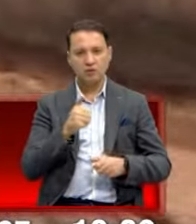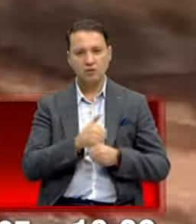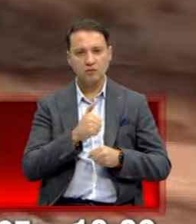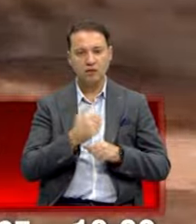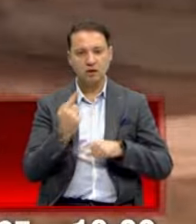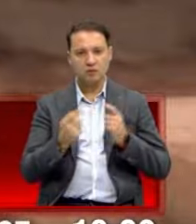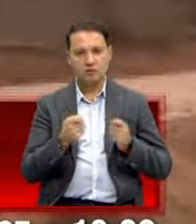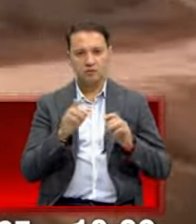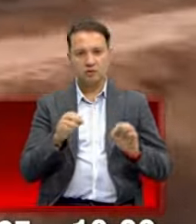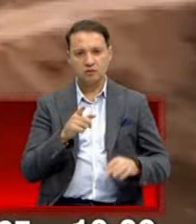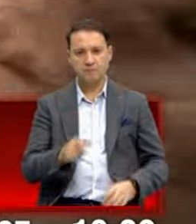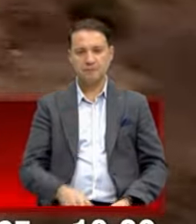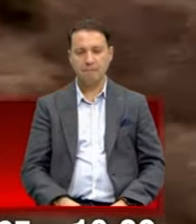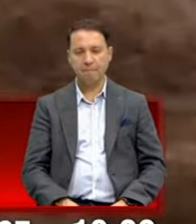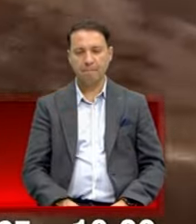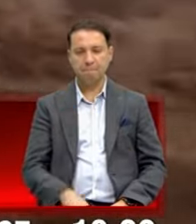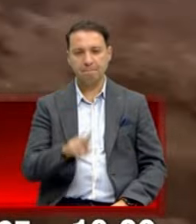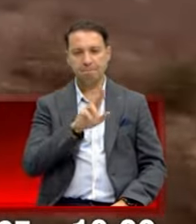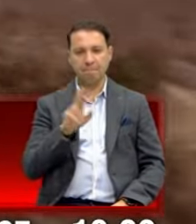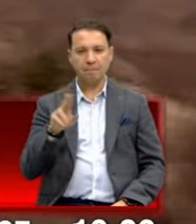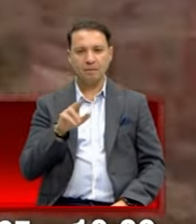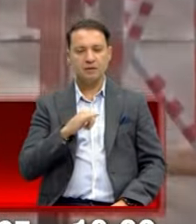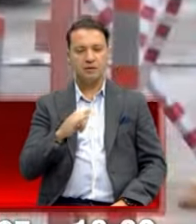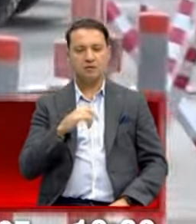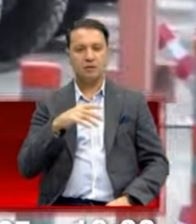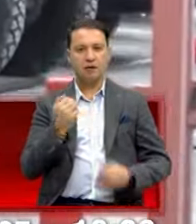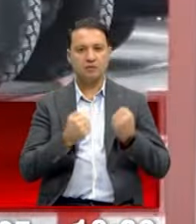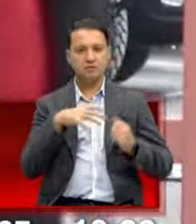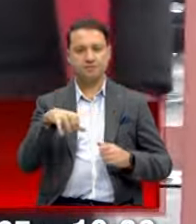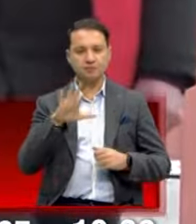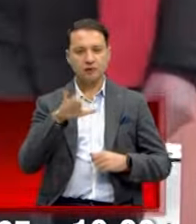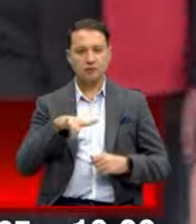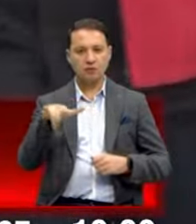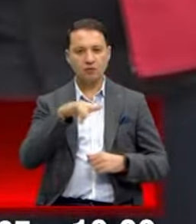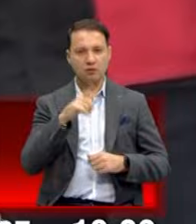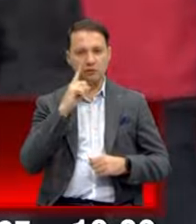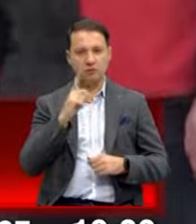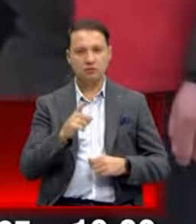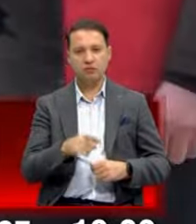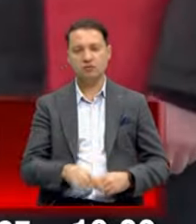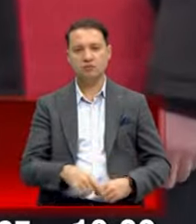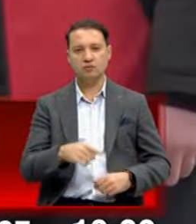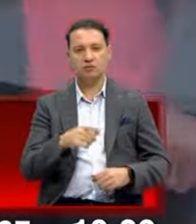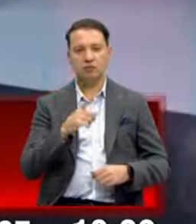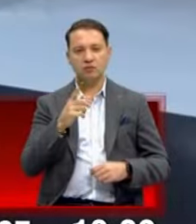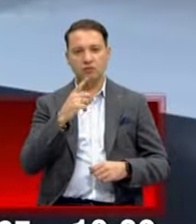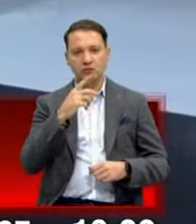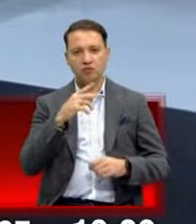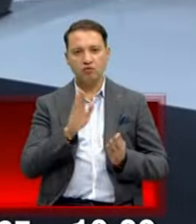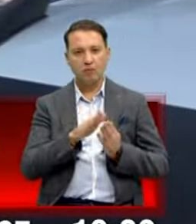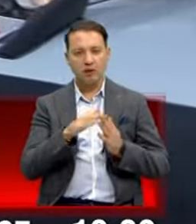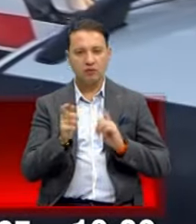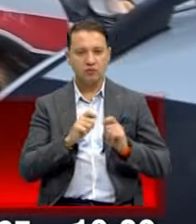görevli arama çalışmasına katıldı. 700'e yakın araç bölgedeydi. 5 drone havadan tarama yaptı. Kokuya duyarlı